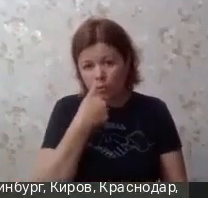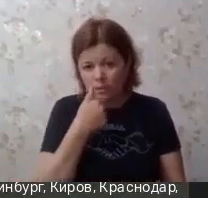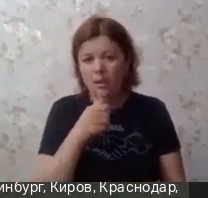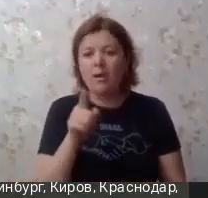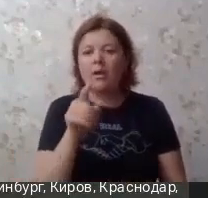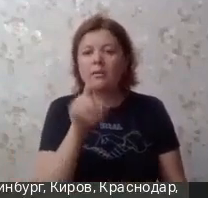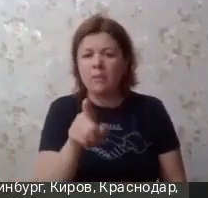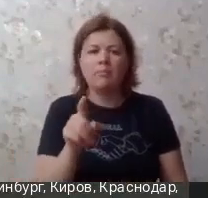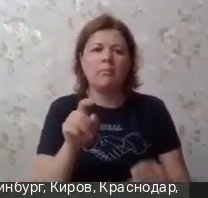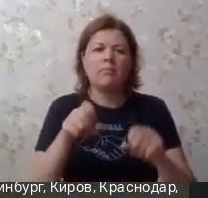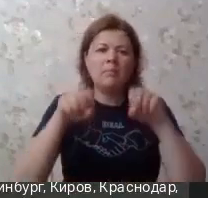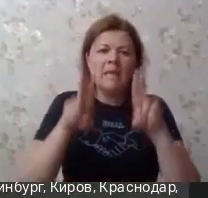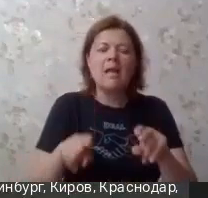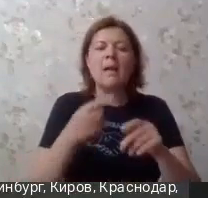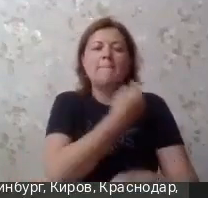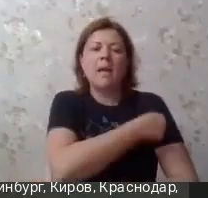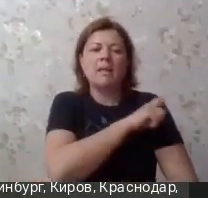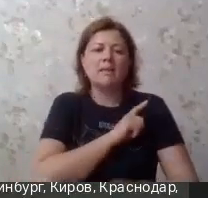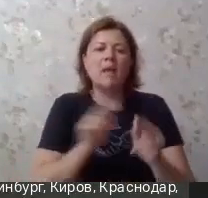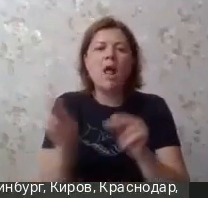лечебного питания и так далее.